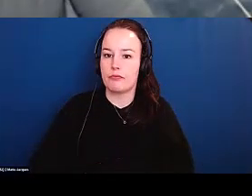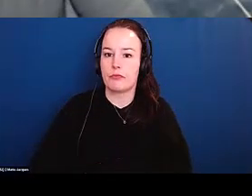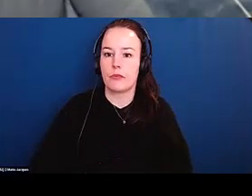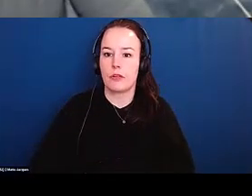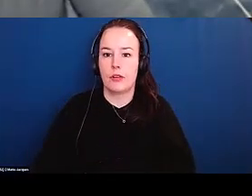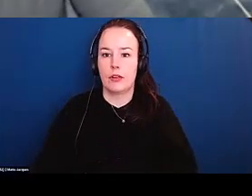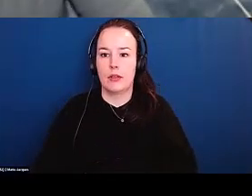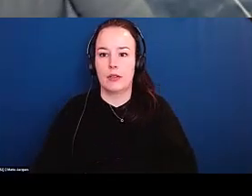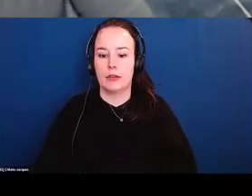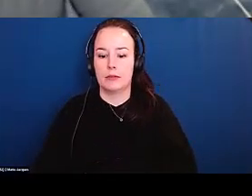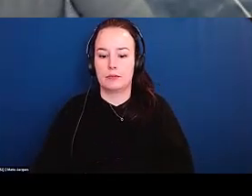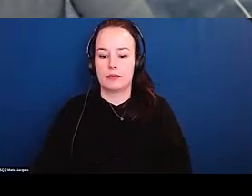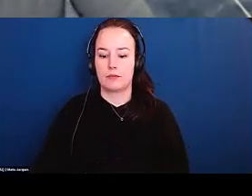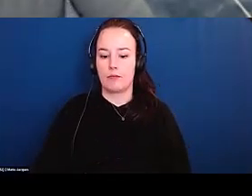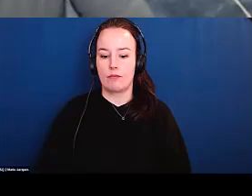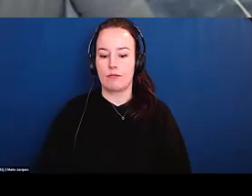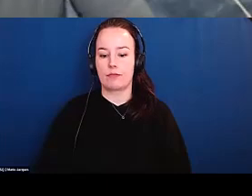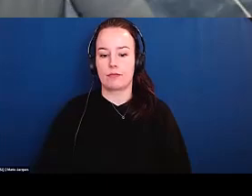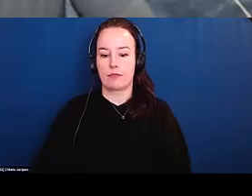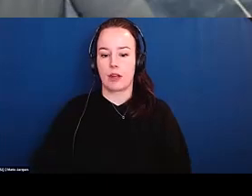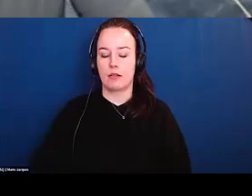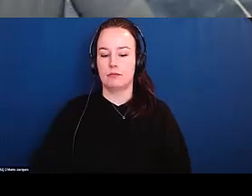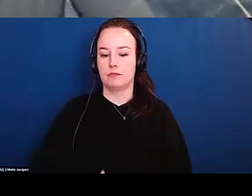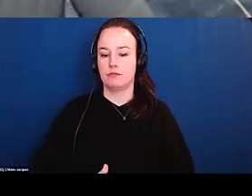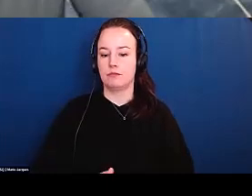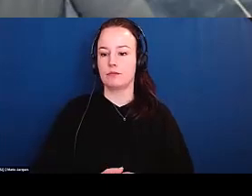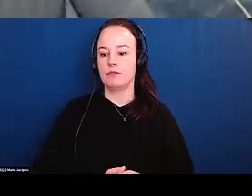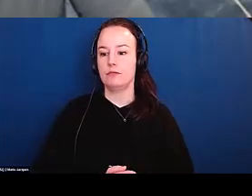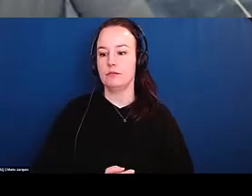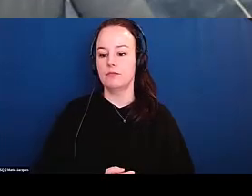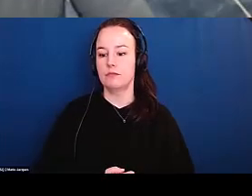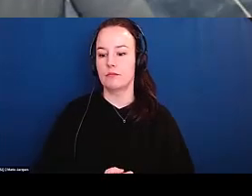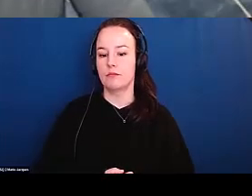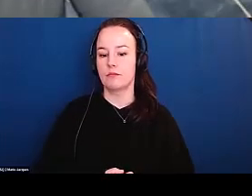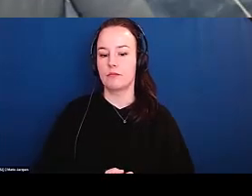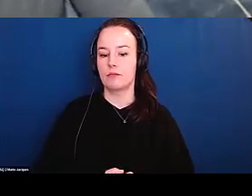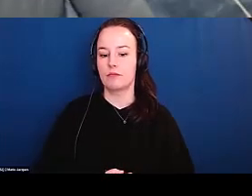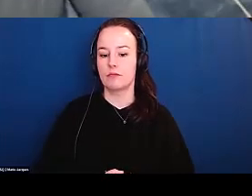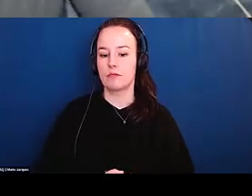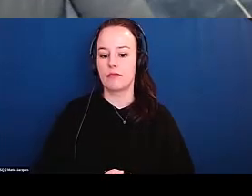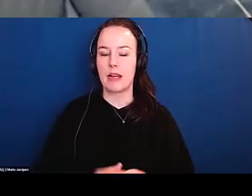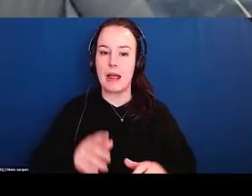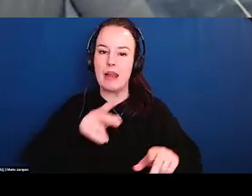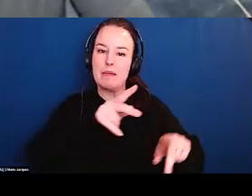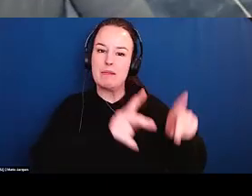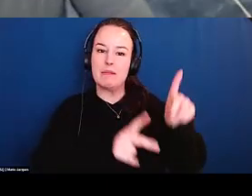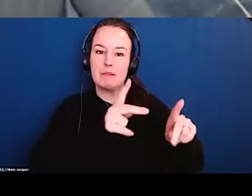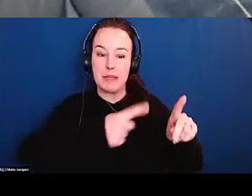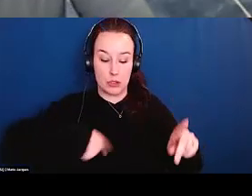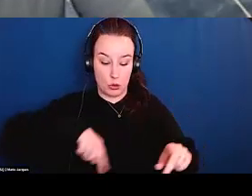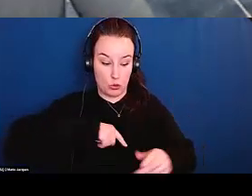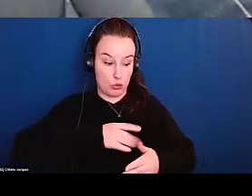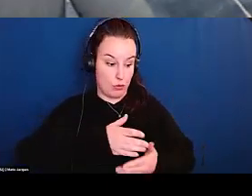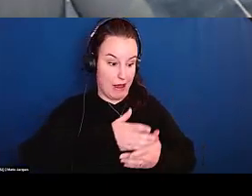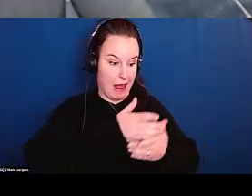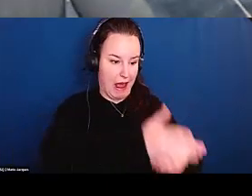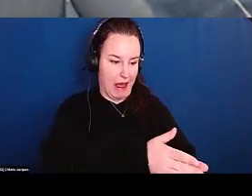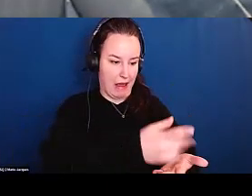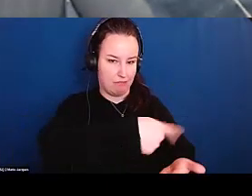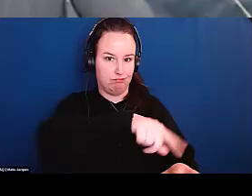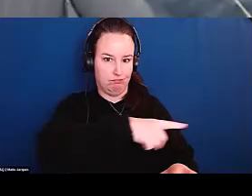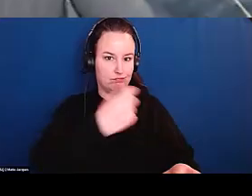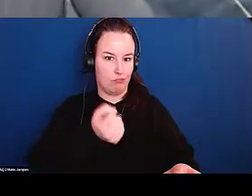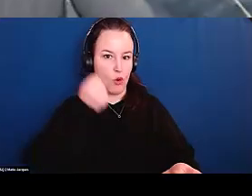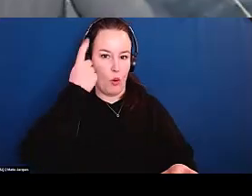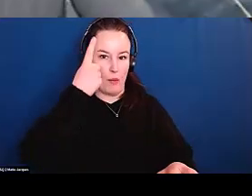Bien sûr, on comprend bien la population que nous aidons. Donc, nous avons